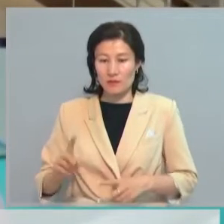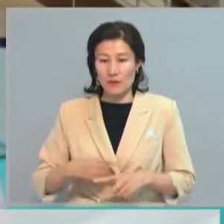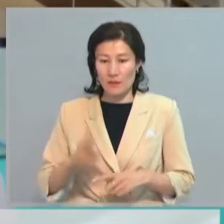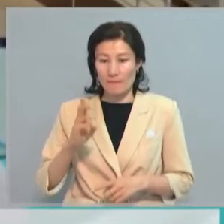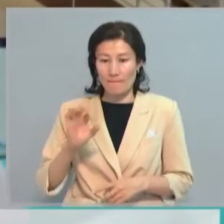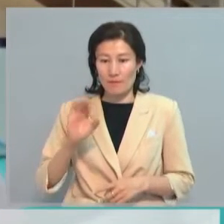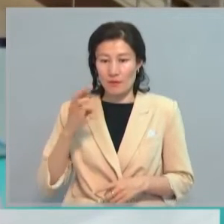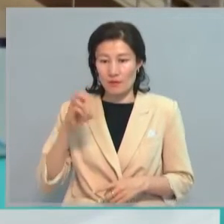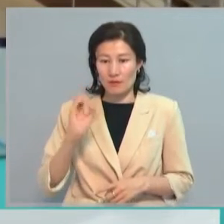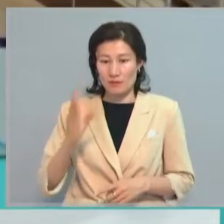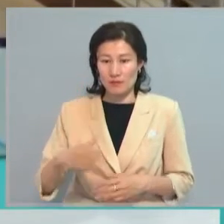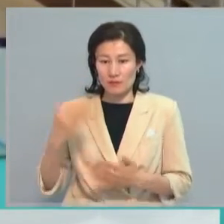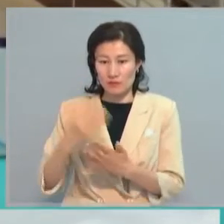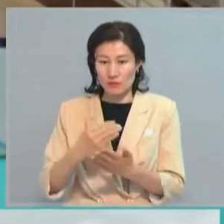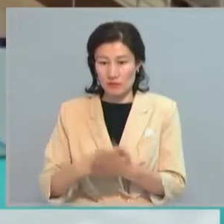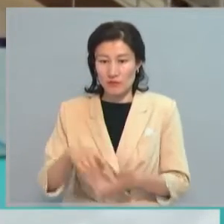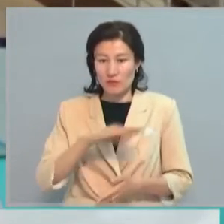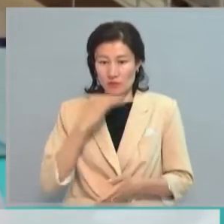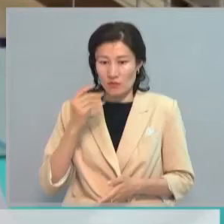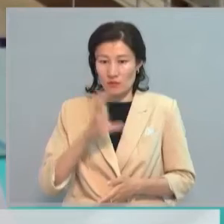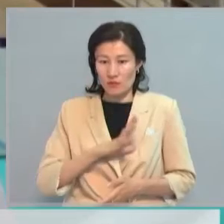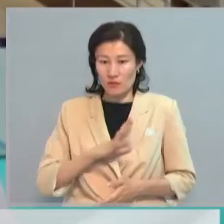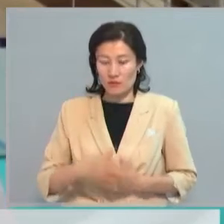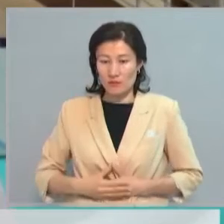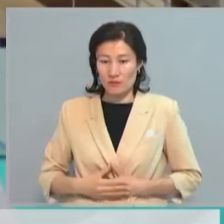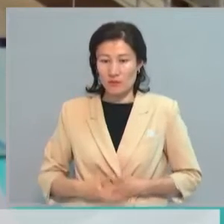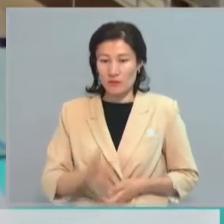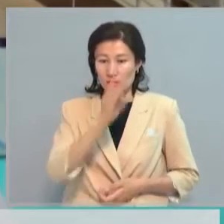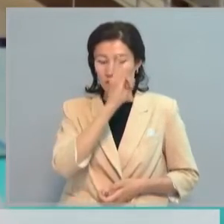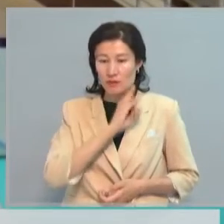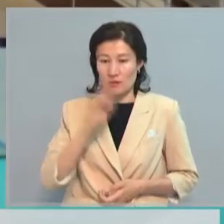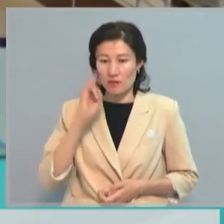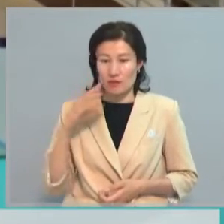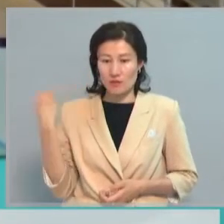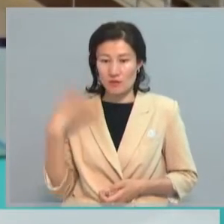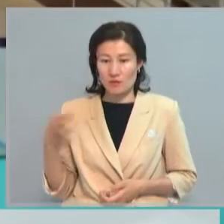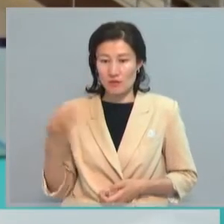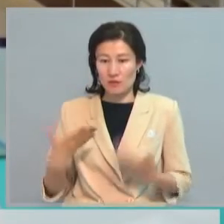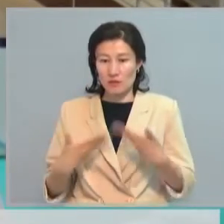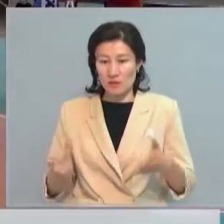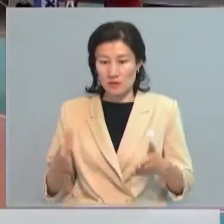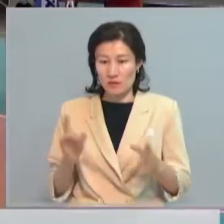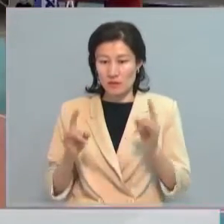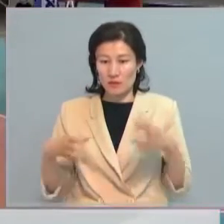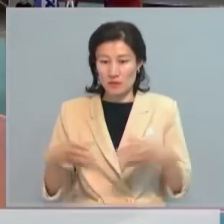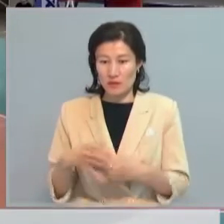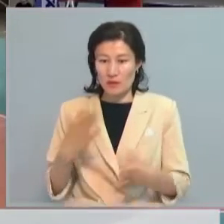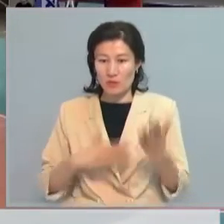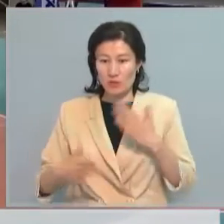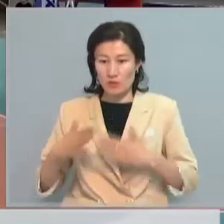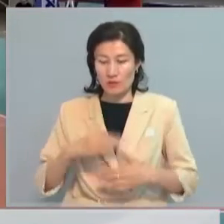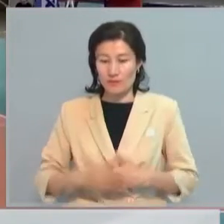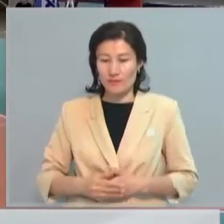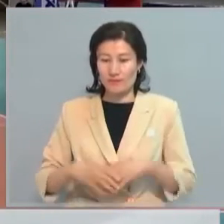Болашақта жоспарлар көп. Әйелдер командасы Түркістанда ашылғанына өте қуаныштымын. Бүгінде волейбол